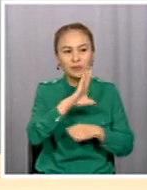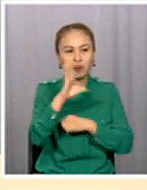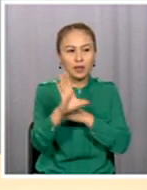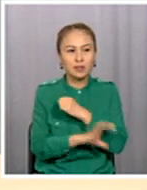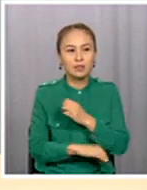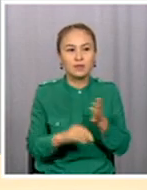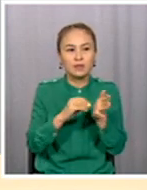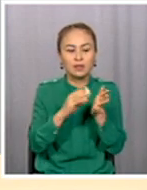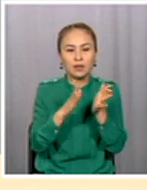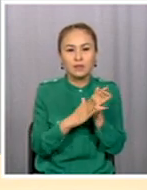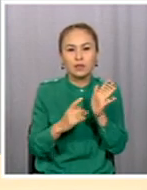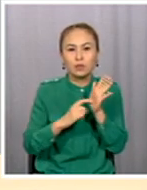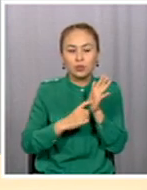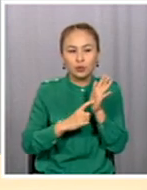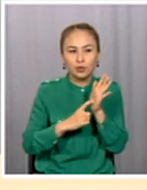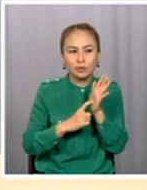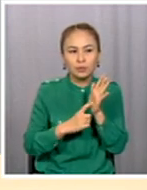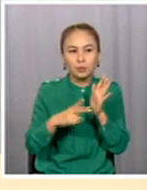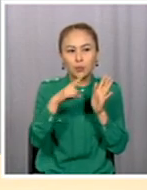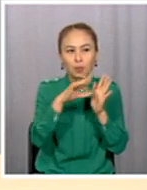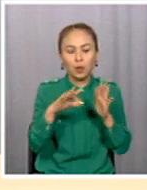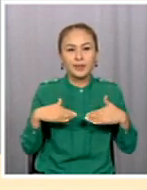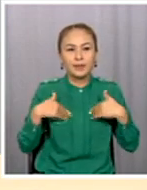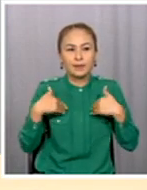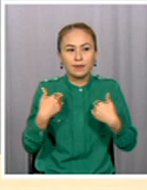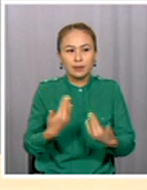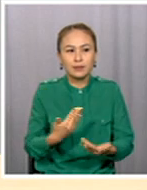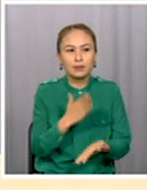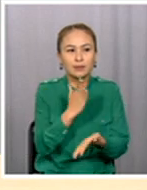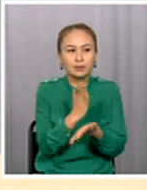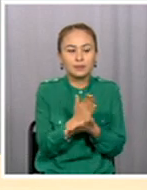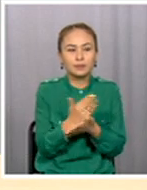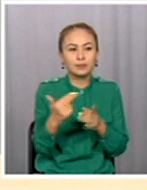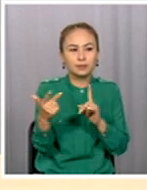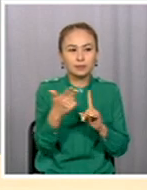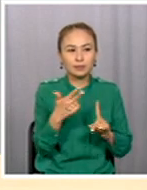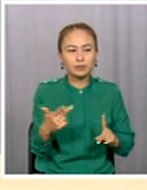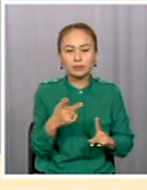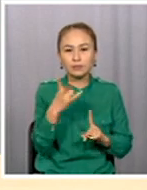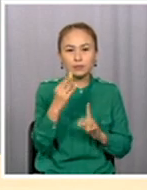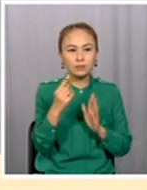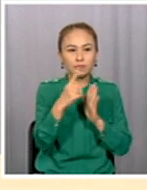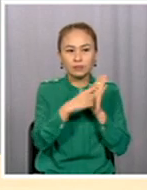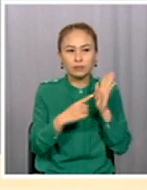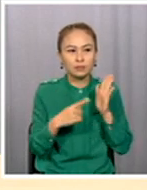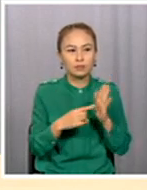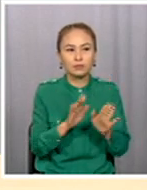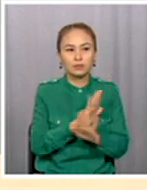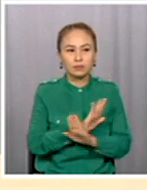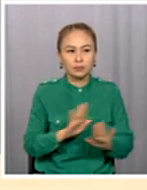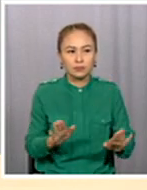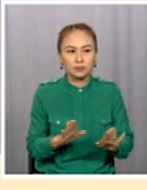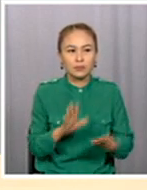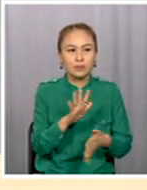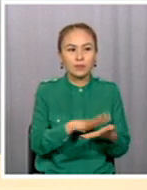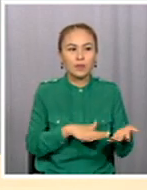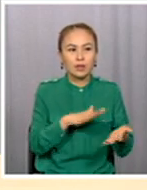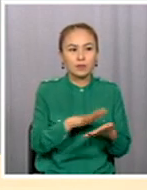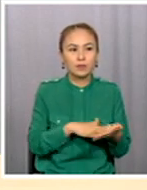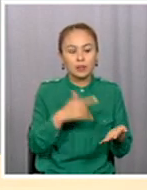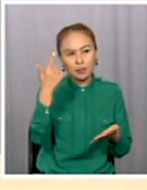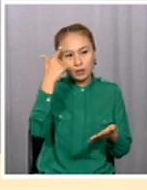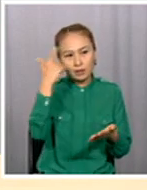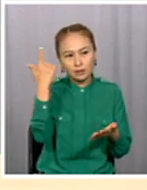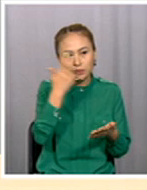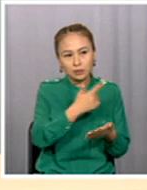ставится точка. По интонации это предложение не восклицательное. Далее находим